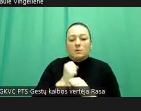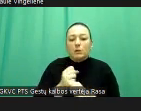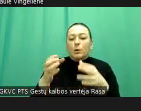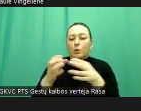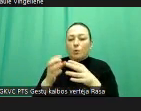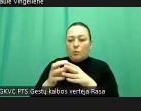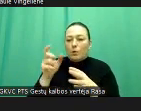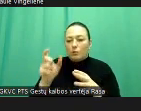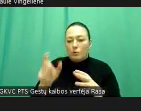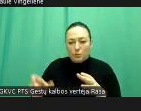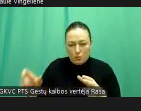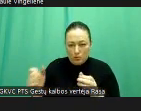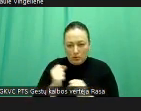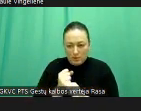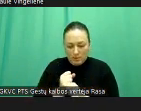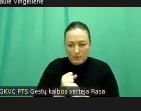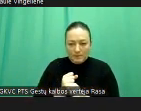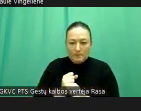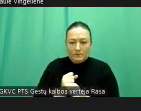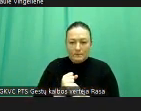žmonių, kurie